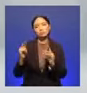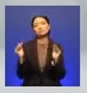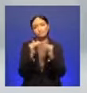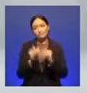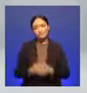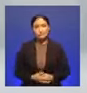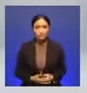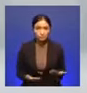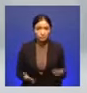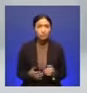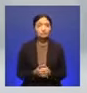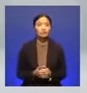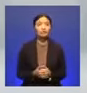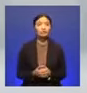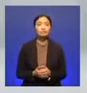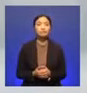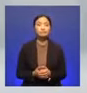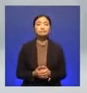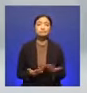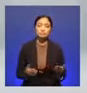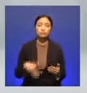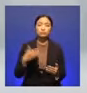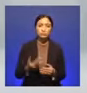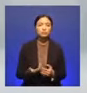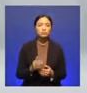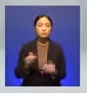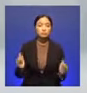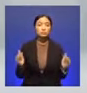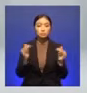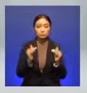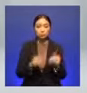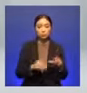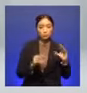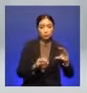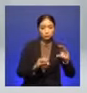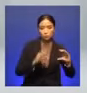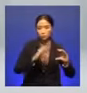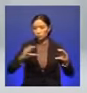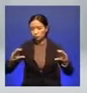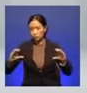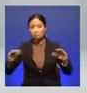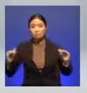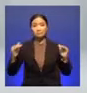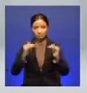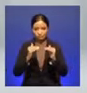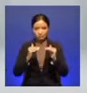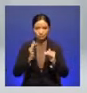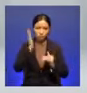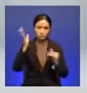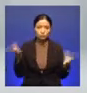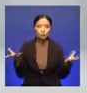งกันนะครับแล้วก็จากจุดนั้นอาจจะเข้าไปสู่การรวมกองทุนได้ในอนาคตซึ่งคงไม่ใกล้นักแต่ว่าการปรับให้สิทธิ